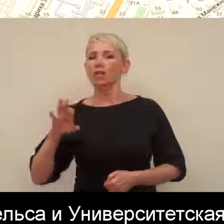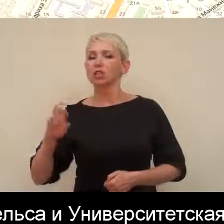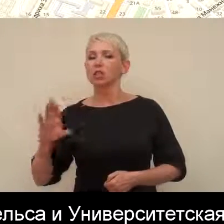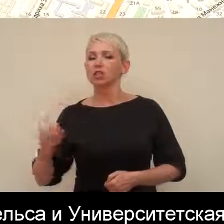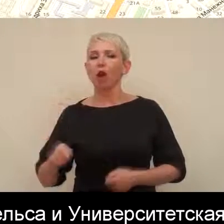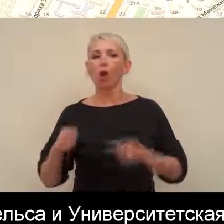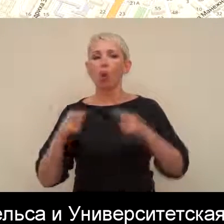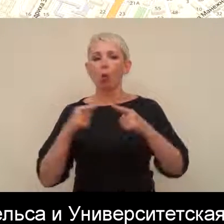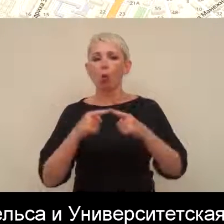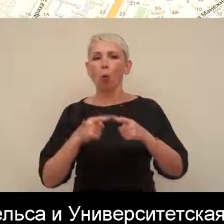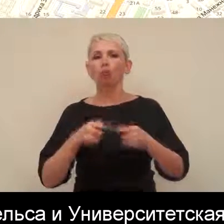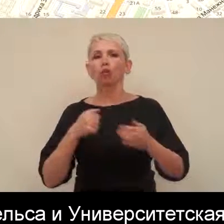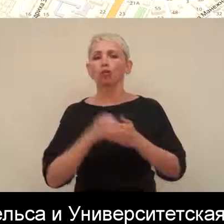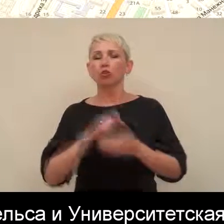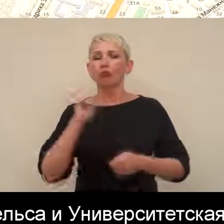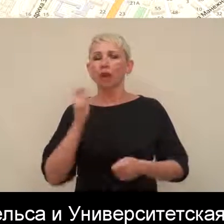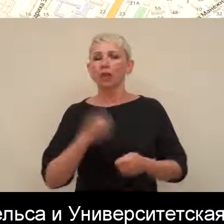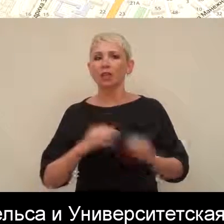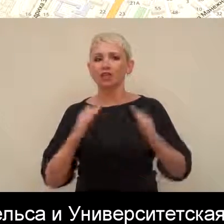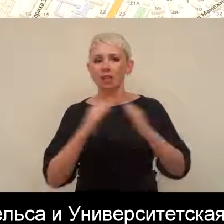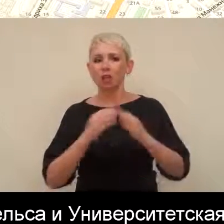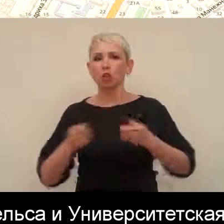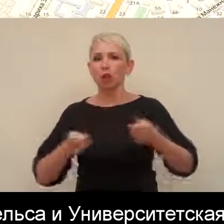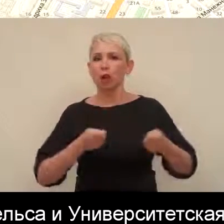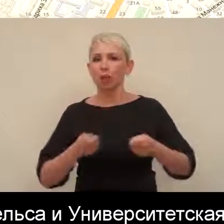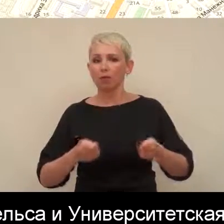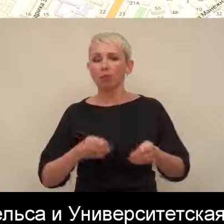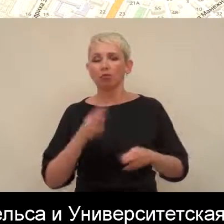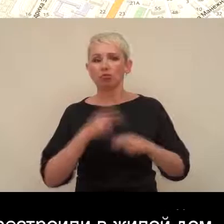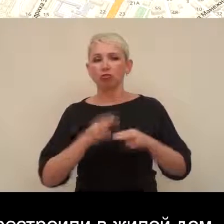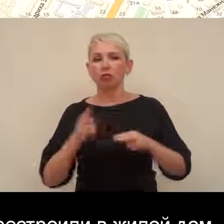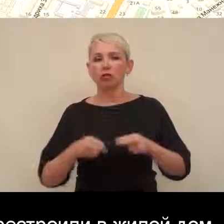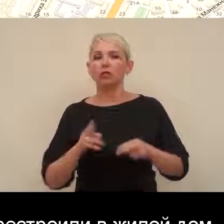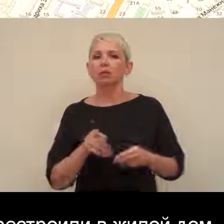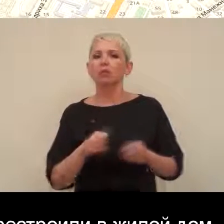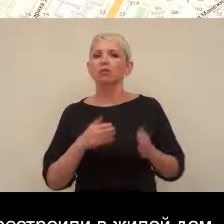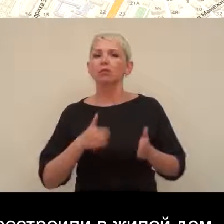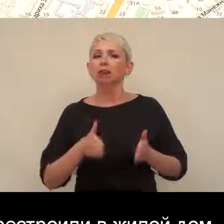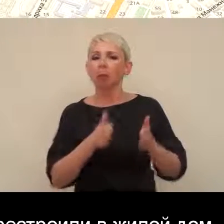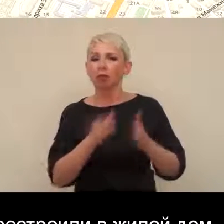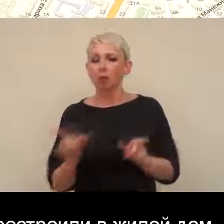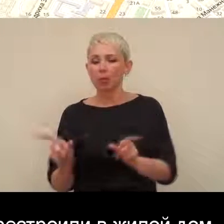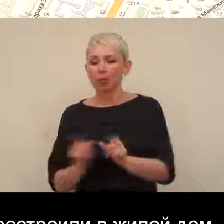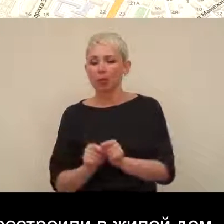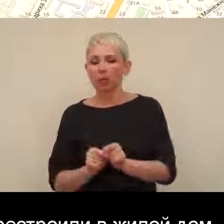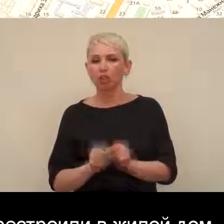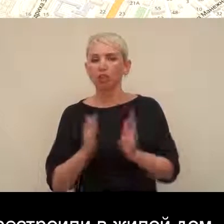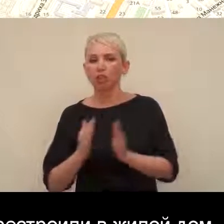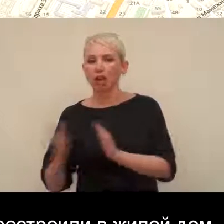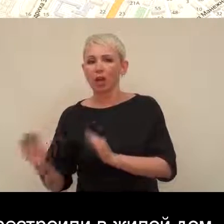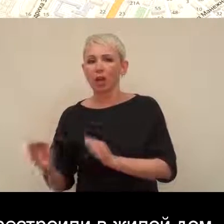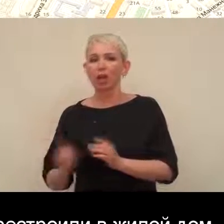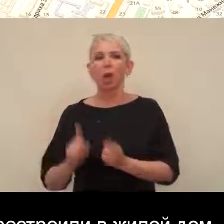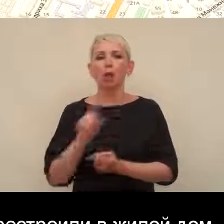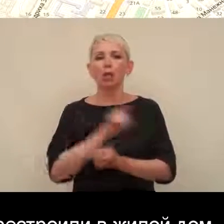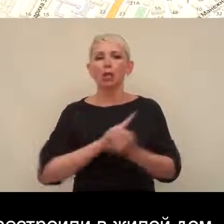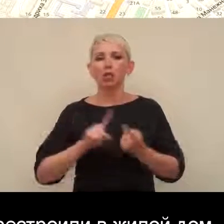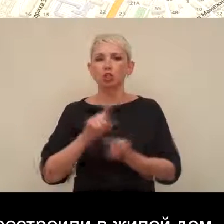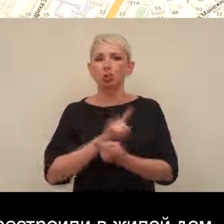Феоктистого, угол довоенного здания управления дороги с примыкающим к нему фрагментами